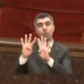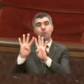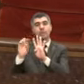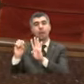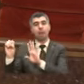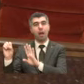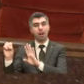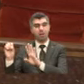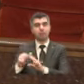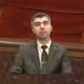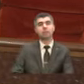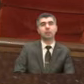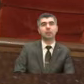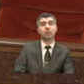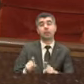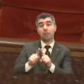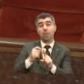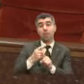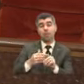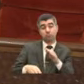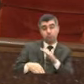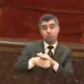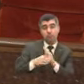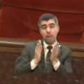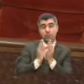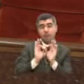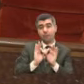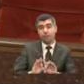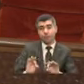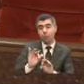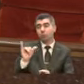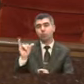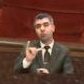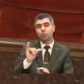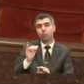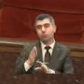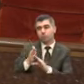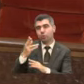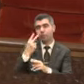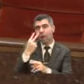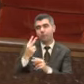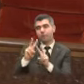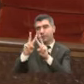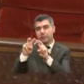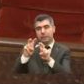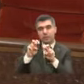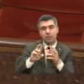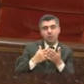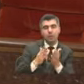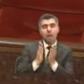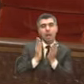من الهدر المدرسي، لهذا عنينا به فين عندنا المستويات العالية ديال الهدر المدرسي، العالم القروي بالنسبة